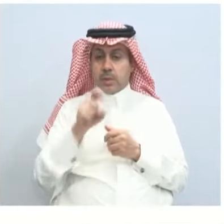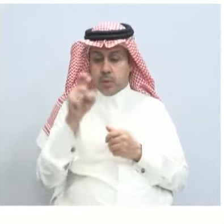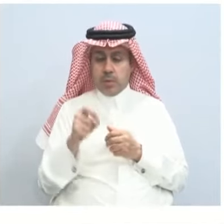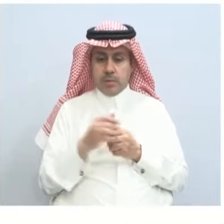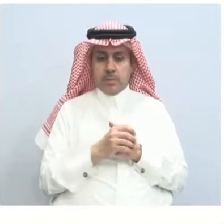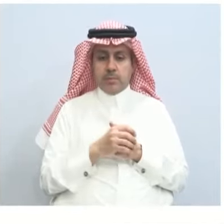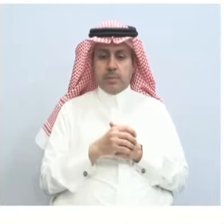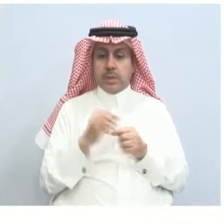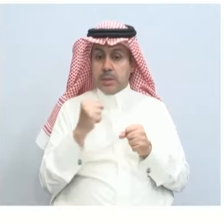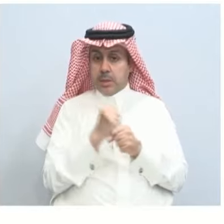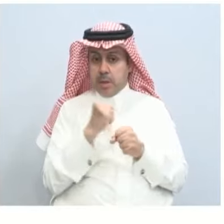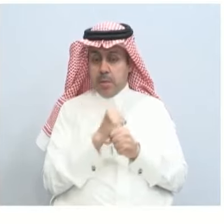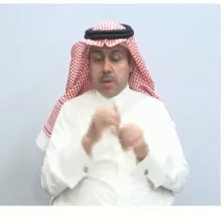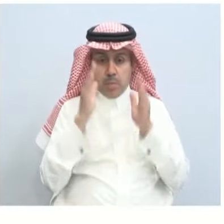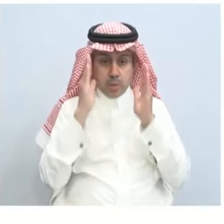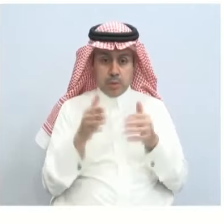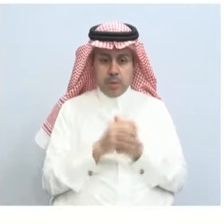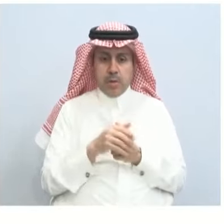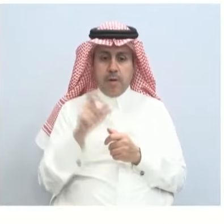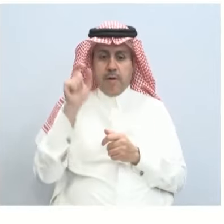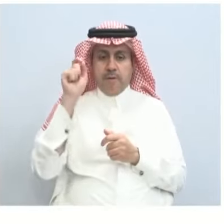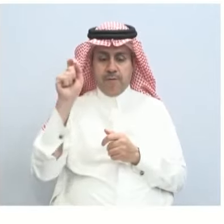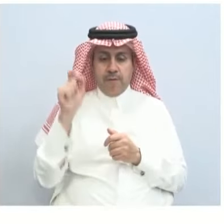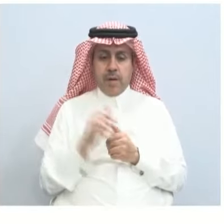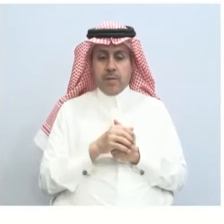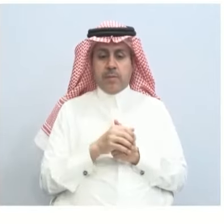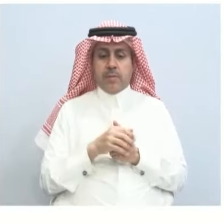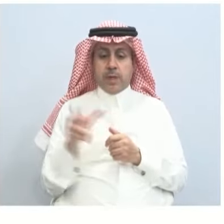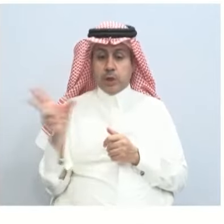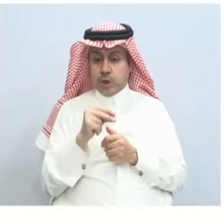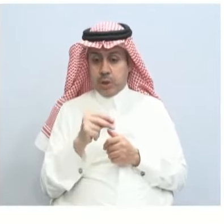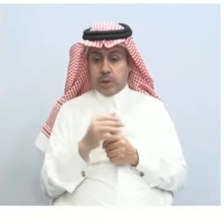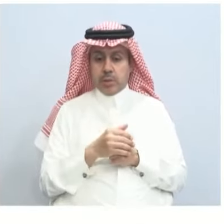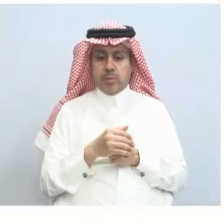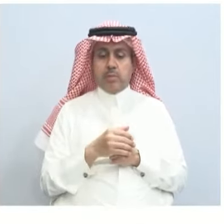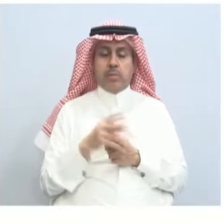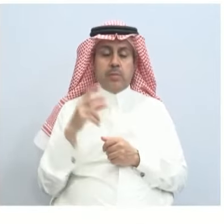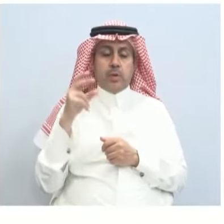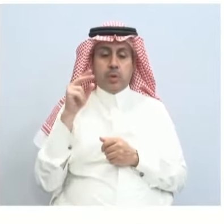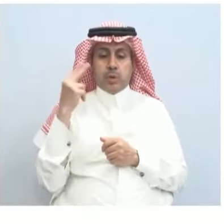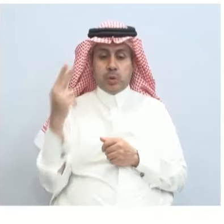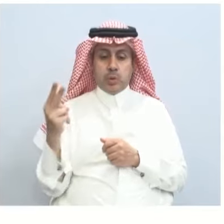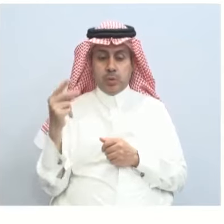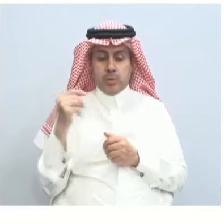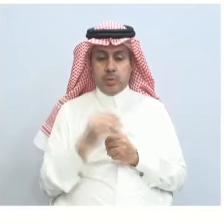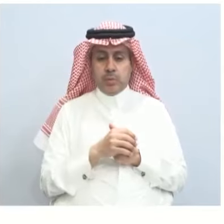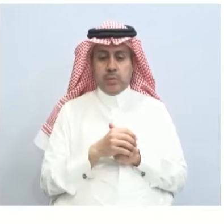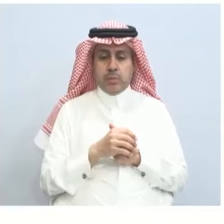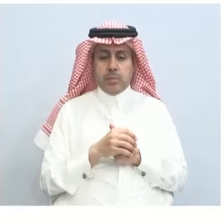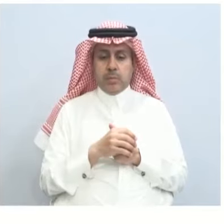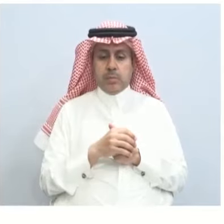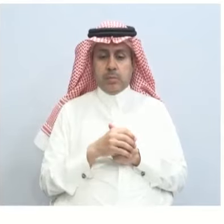الذ قاللك استعمل المتجهات في ودبليو ايجاد المحصله 2 في زائدا دبليو